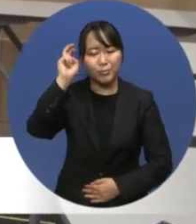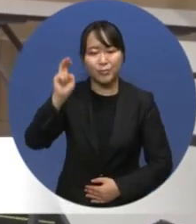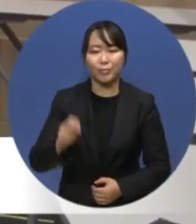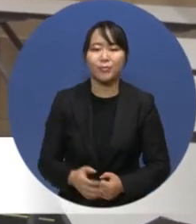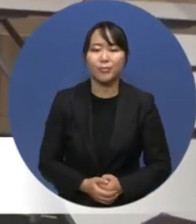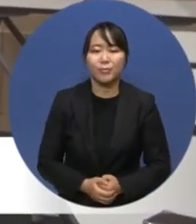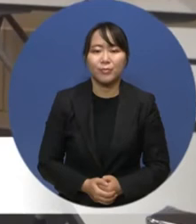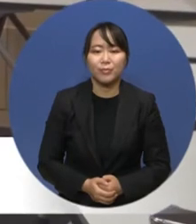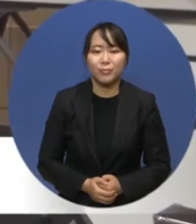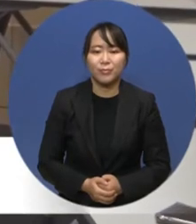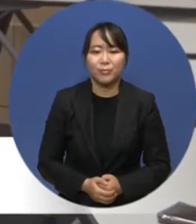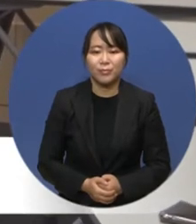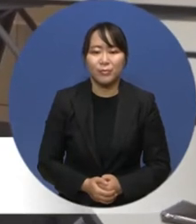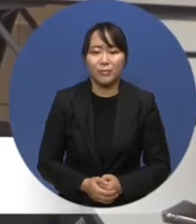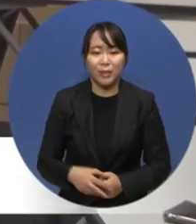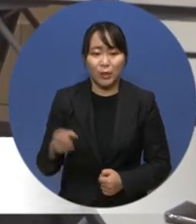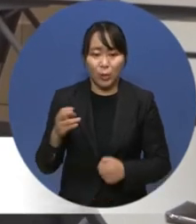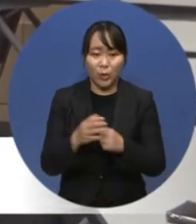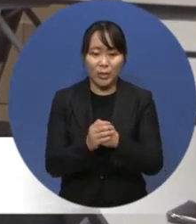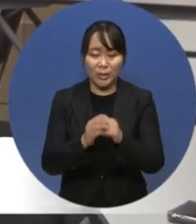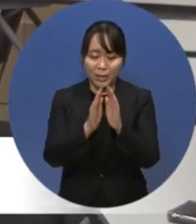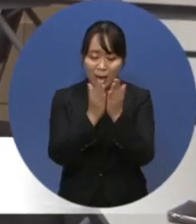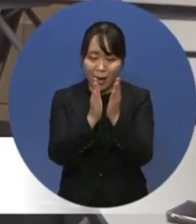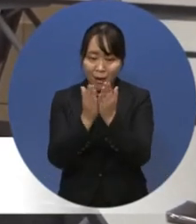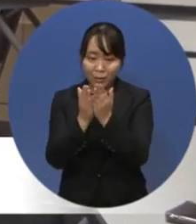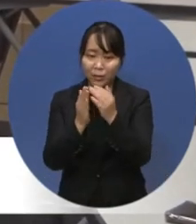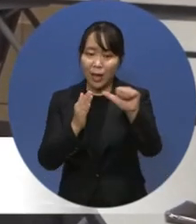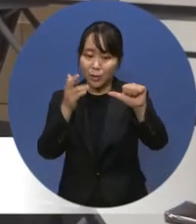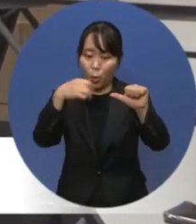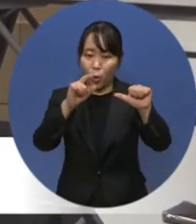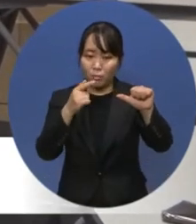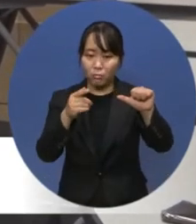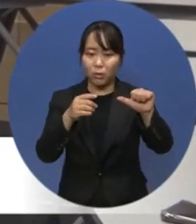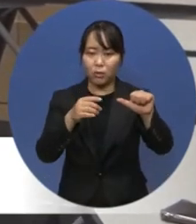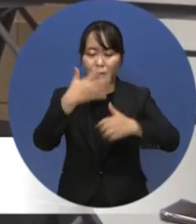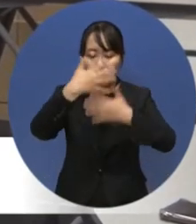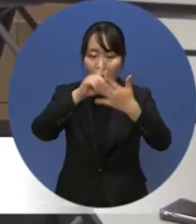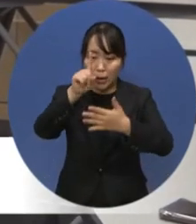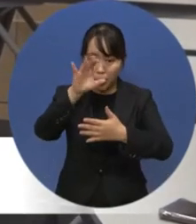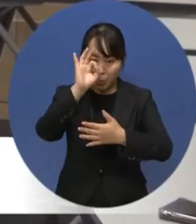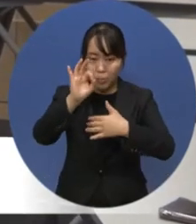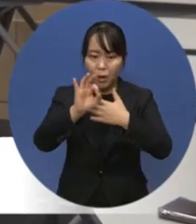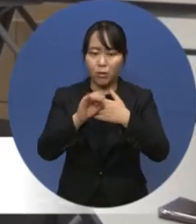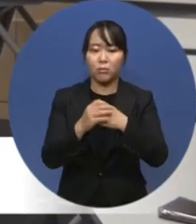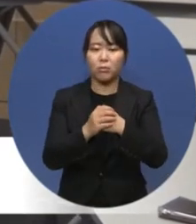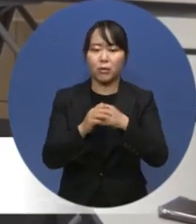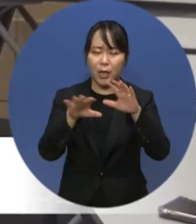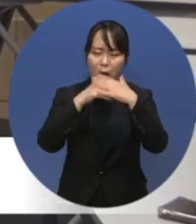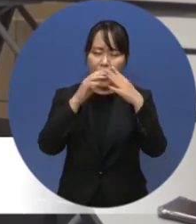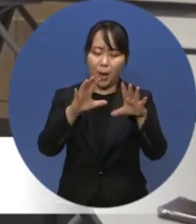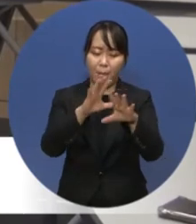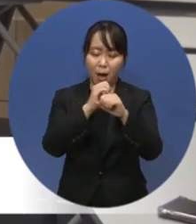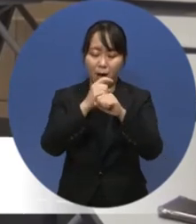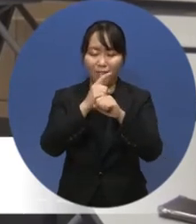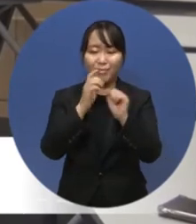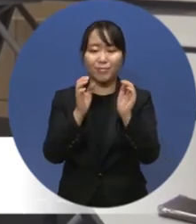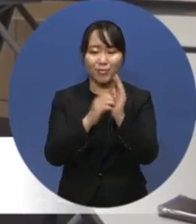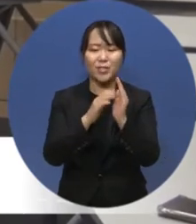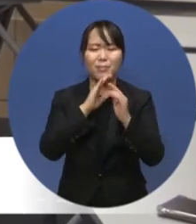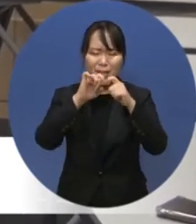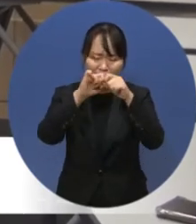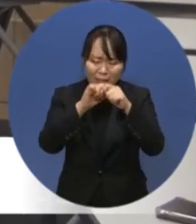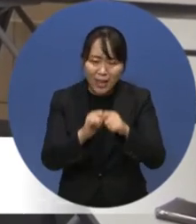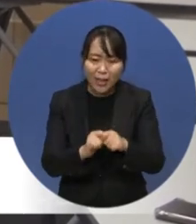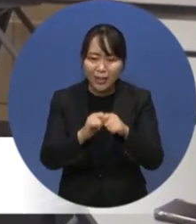될 겁니다. 그리고 소설로 다섯 권으로 되어 있는데 이 연극 한 편을 보면 소설 한 권을 다 읽는 것처럼 아주